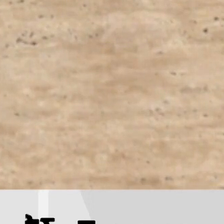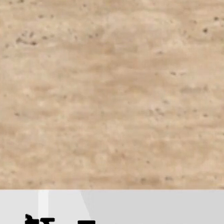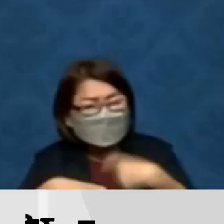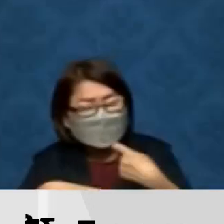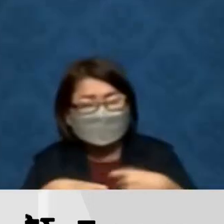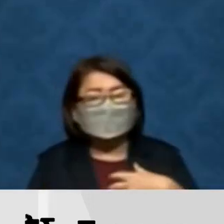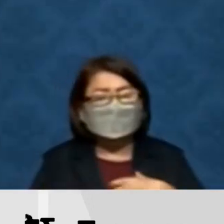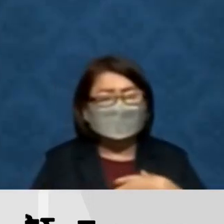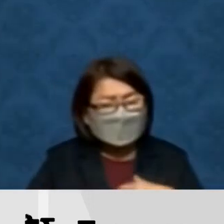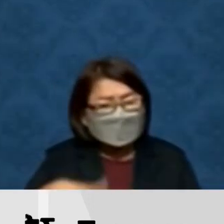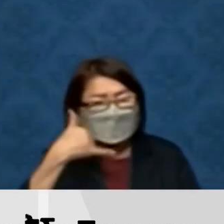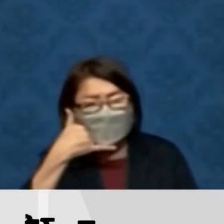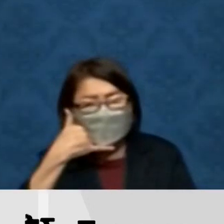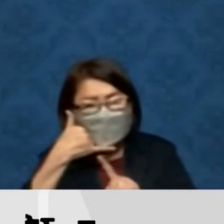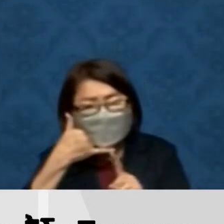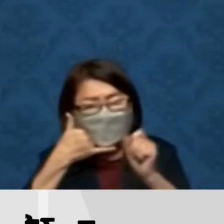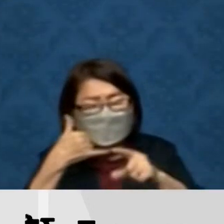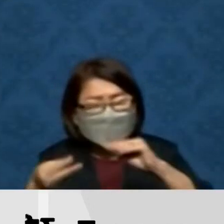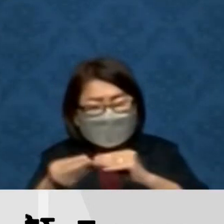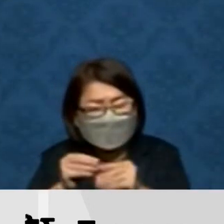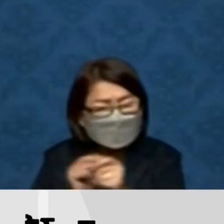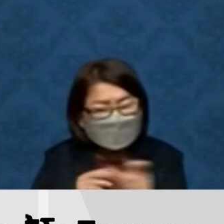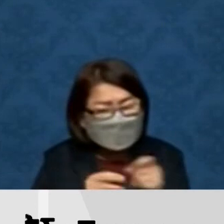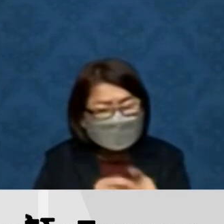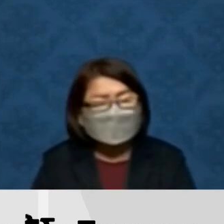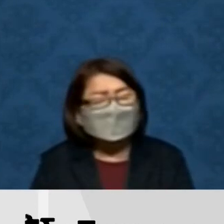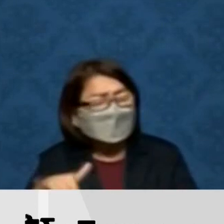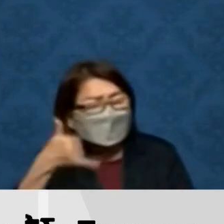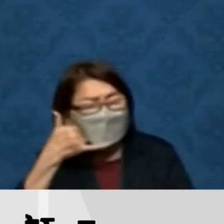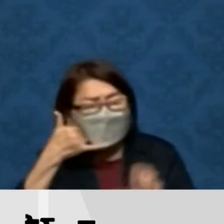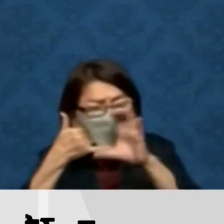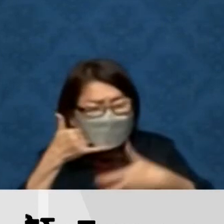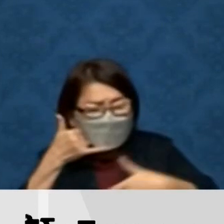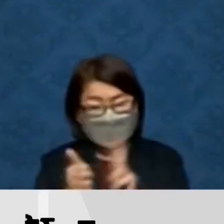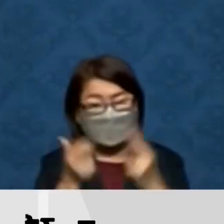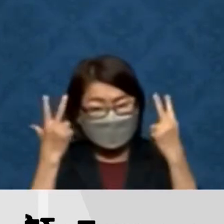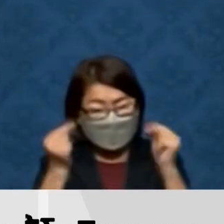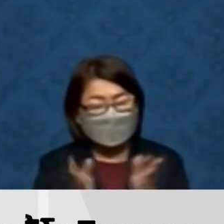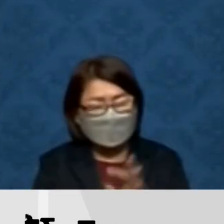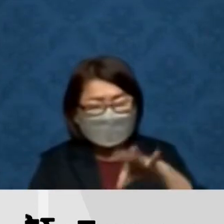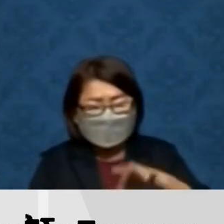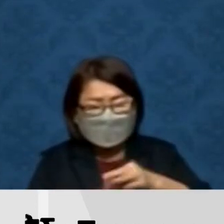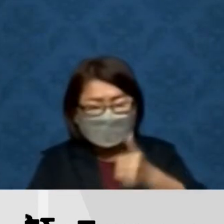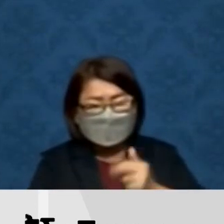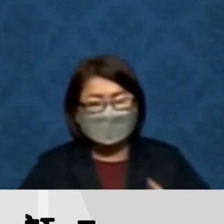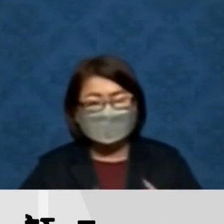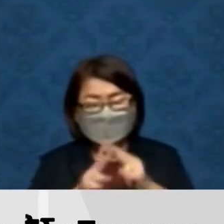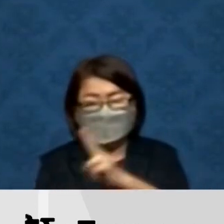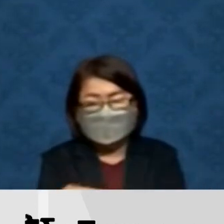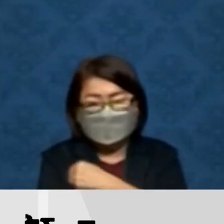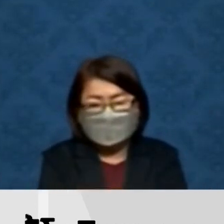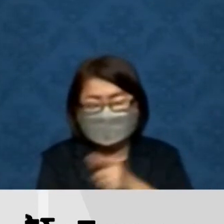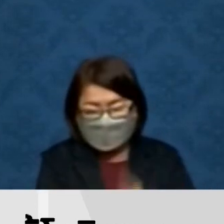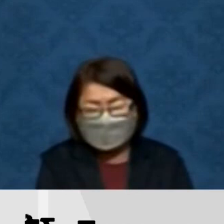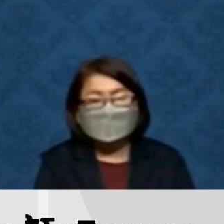าเงี้ยจากการค้นหาผู้ติดเชื้อเชิงรุกมัน 2,000 ราย ครับ ติดเชื้อจากระบบเฝ้าระวังเนี่ย 12,343 ราย